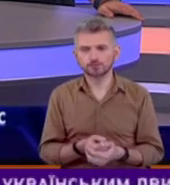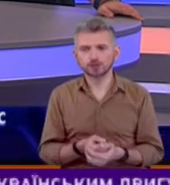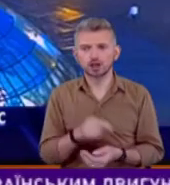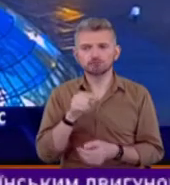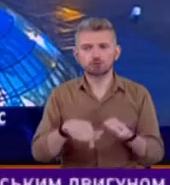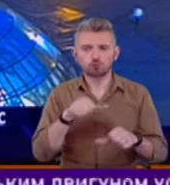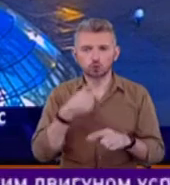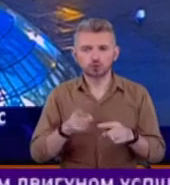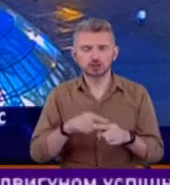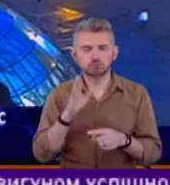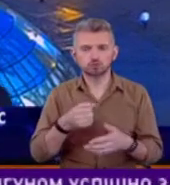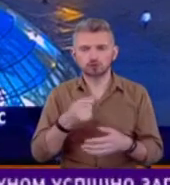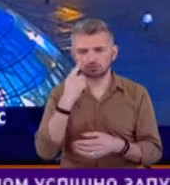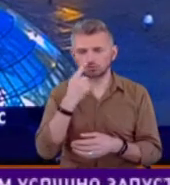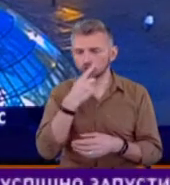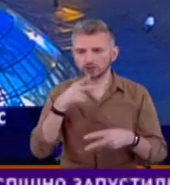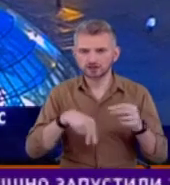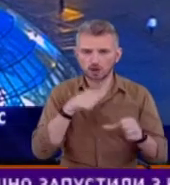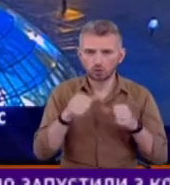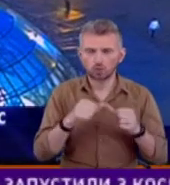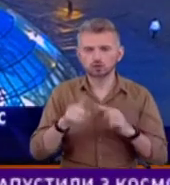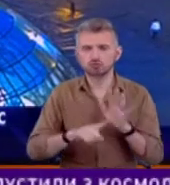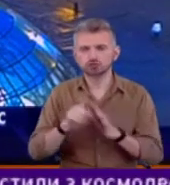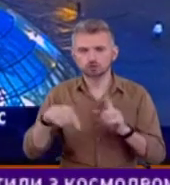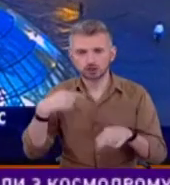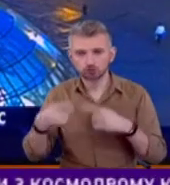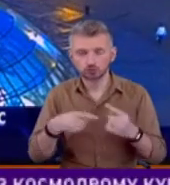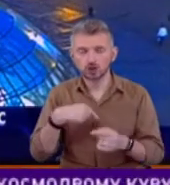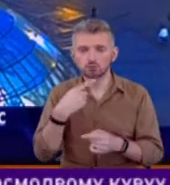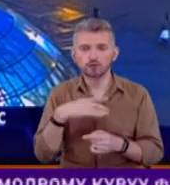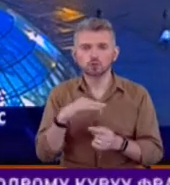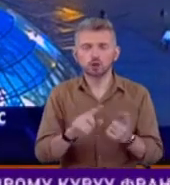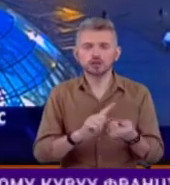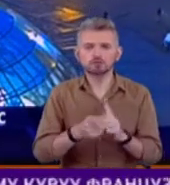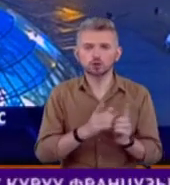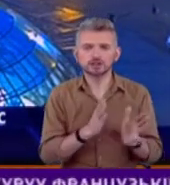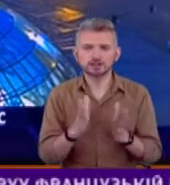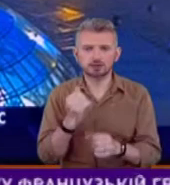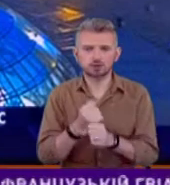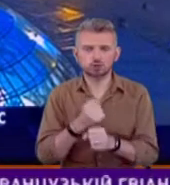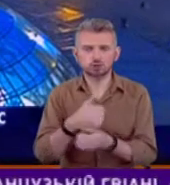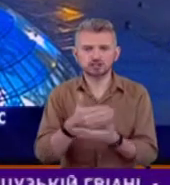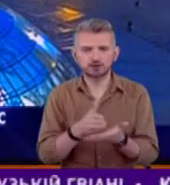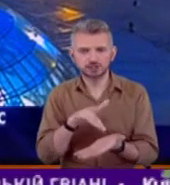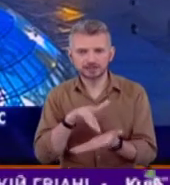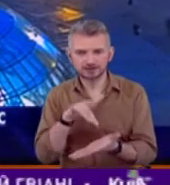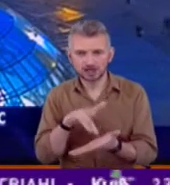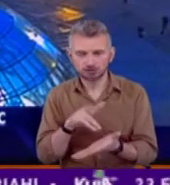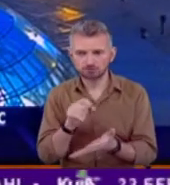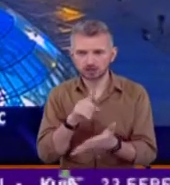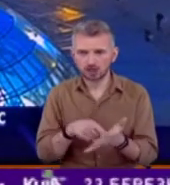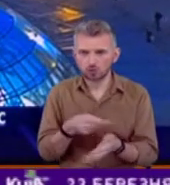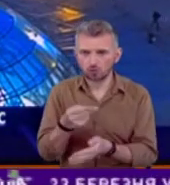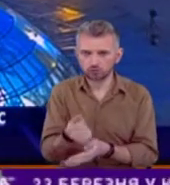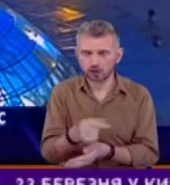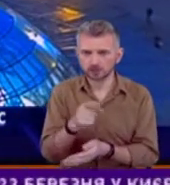цьому році це буде до кінця цього року, на початку наступного. Але мова йде про зміну в системі роботи сервісних центрів в частині оплати, наскільки я